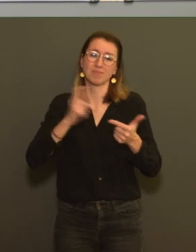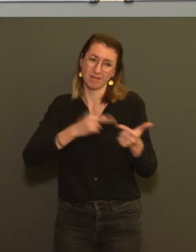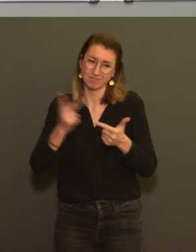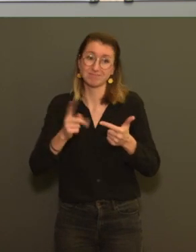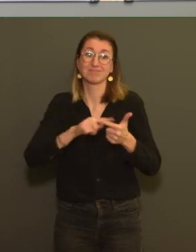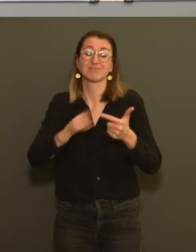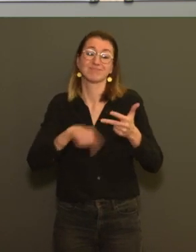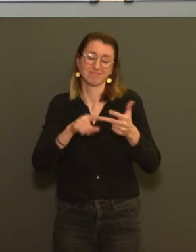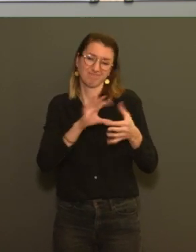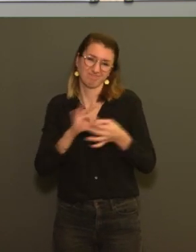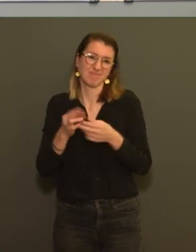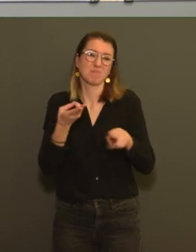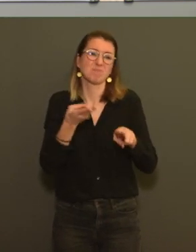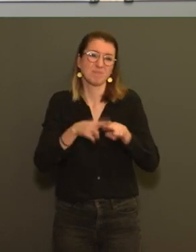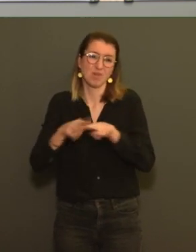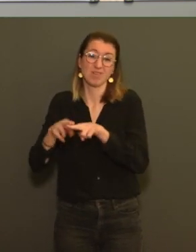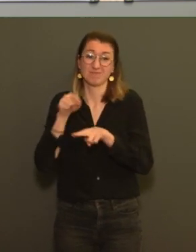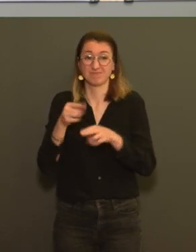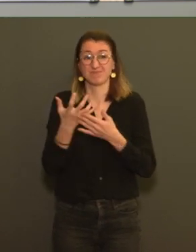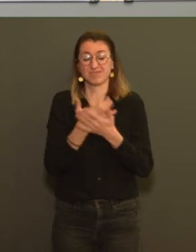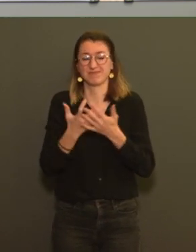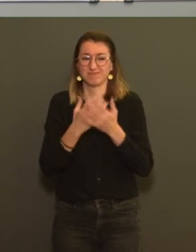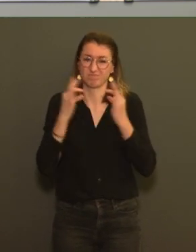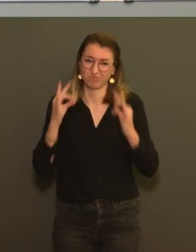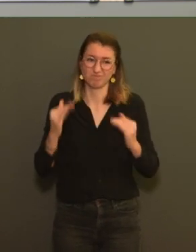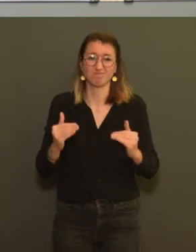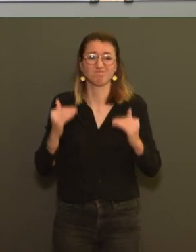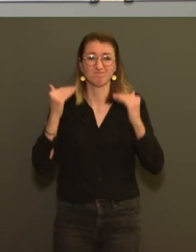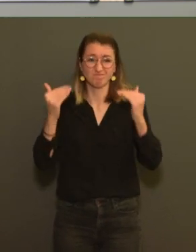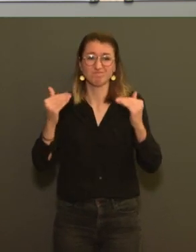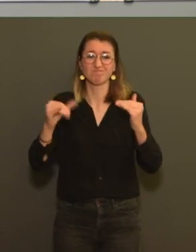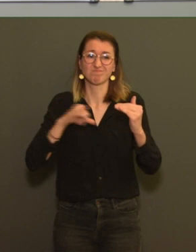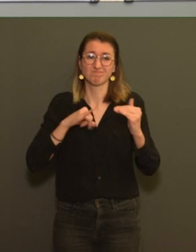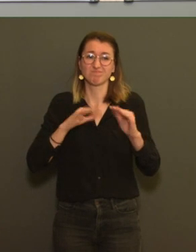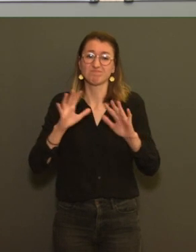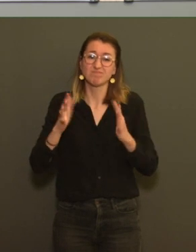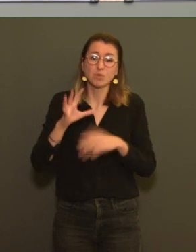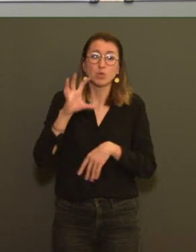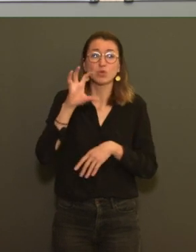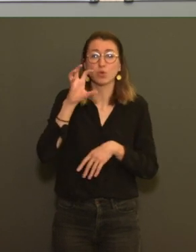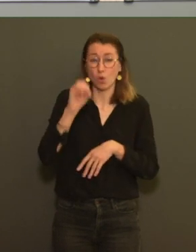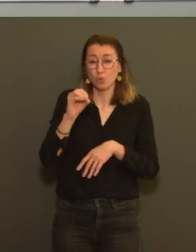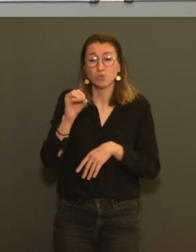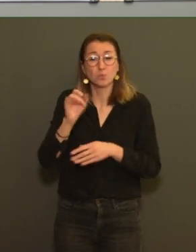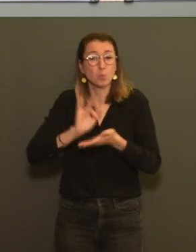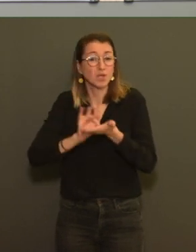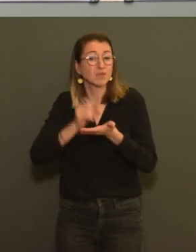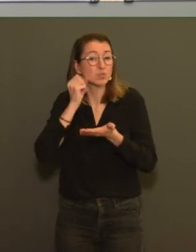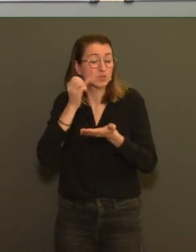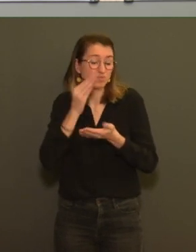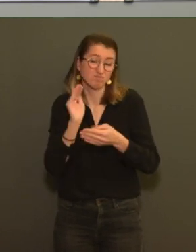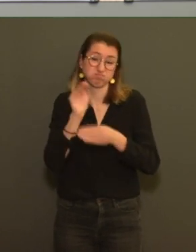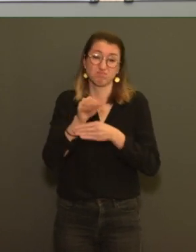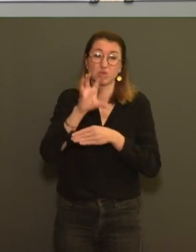actuellement, puisqu'il faut déplorer plus de 30 décès par jour, avec un pic à